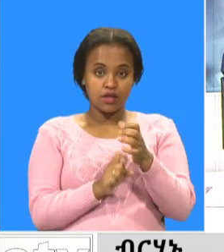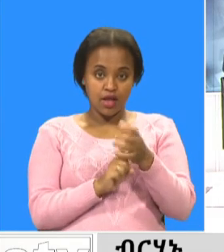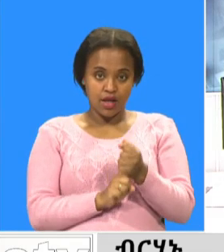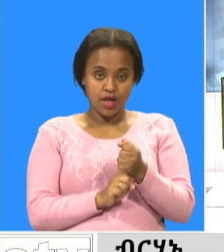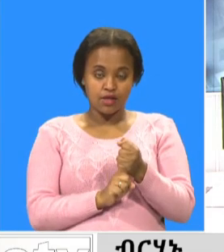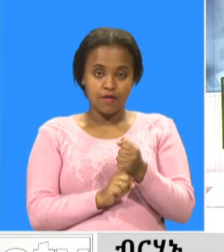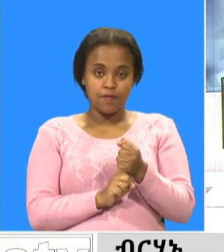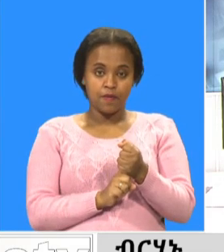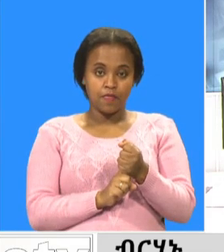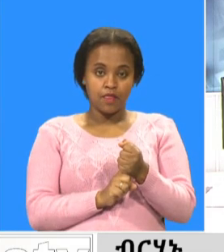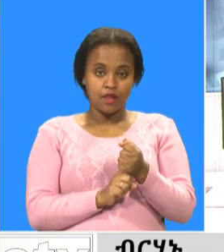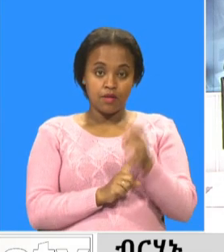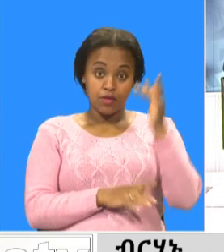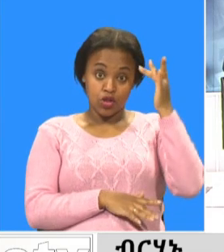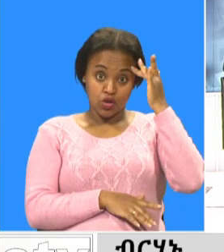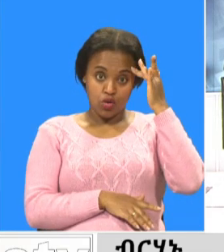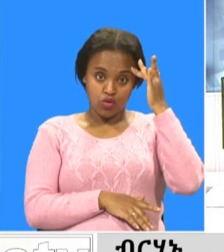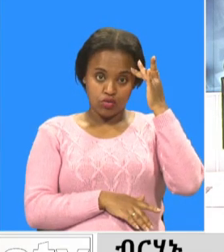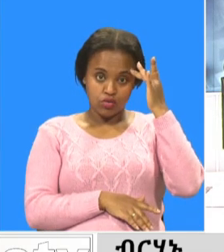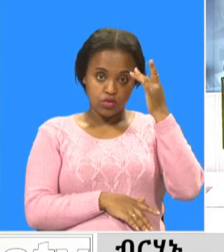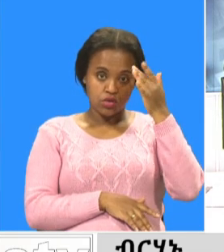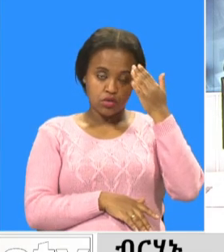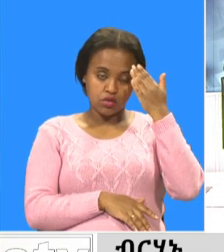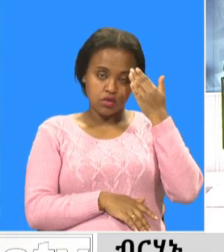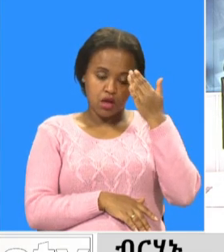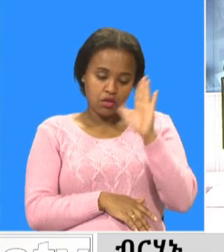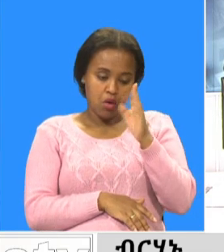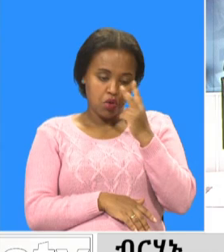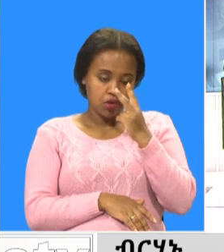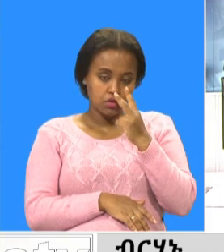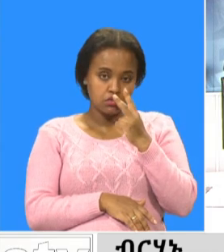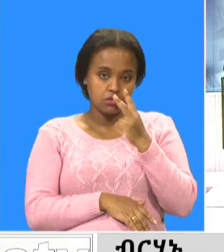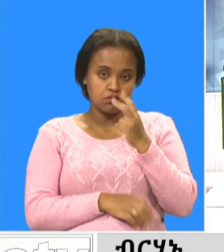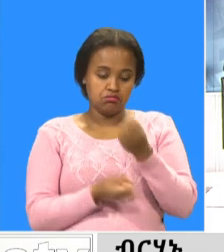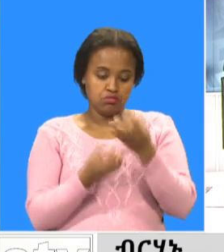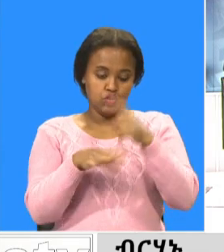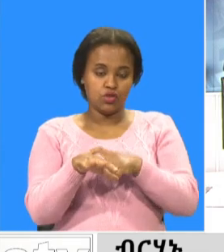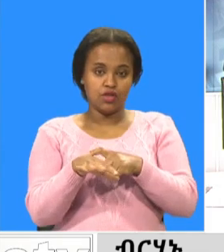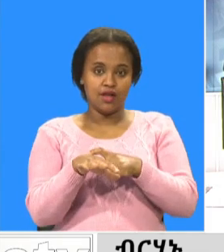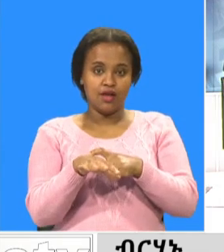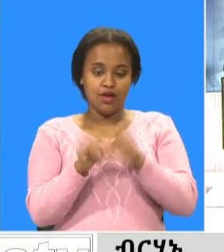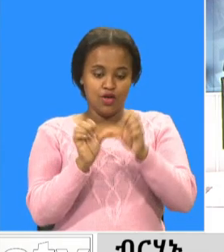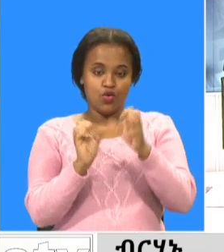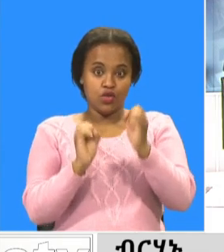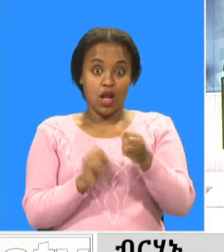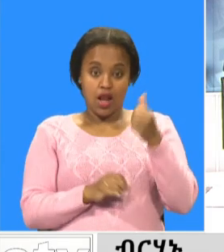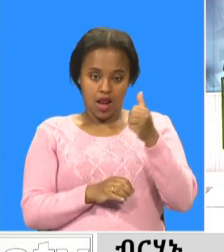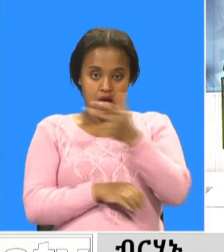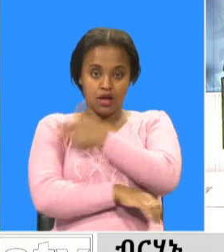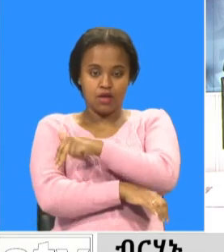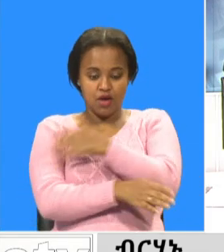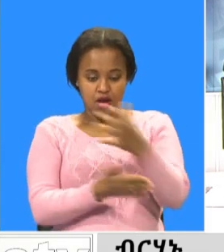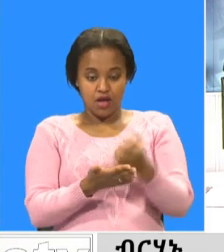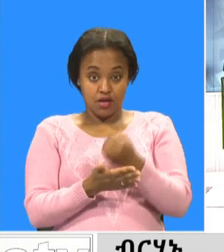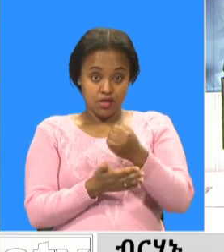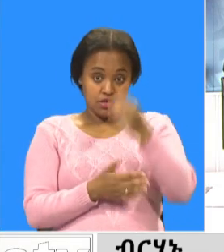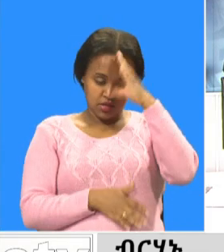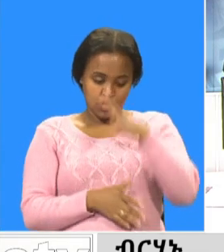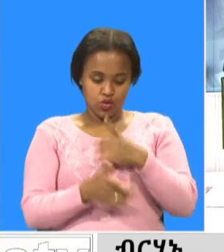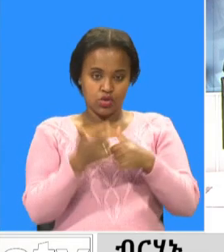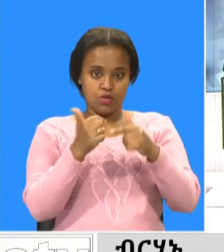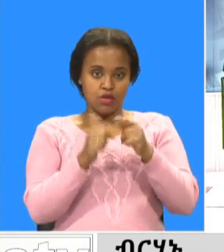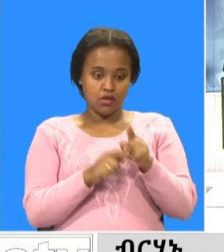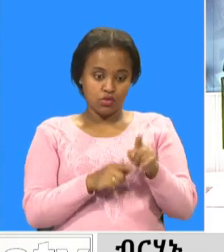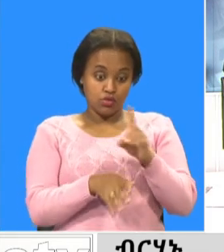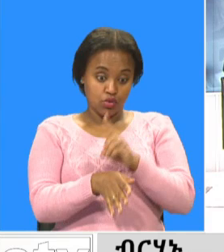በሽታው ሳይታወቅበት ብዙ ጊዜ ሊቆይ ይችላል። ሌሎች ታካሚዎች በሚመጡበት ጊዜ እንደገና ደግሞ እሱ